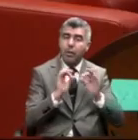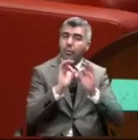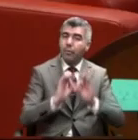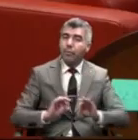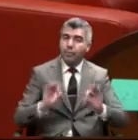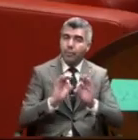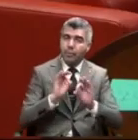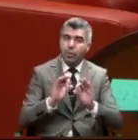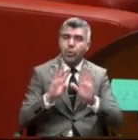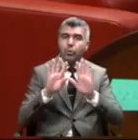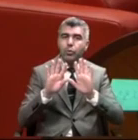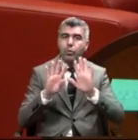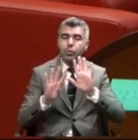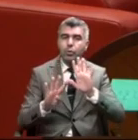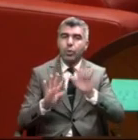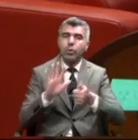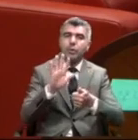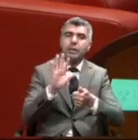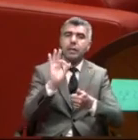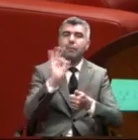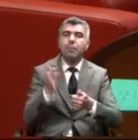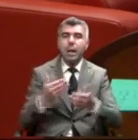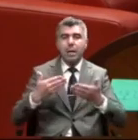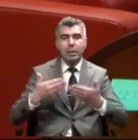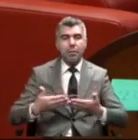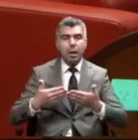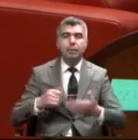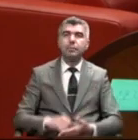تبقى في 79 تسعين عليهم